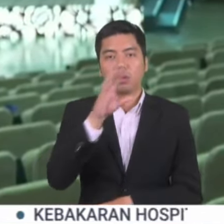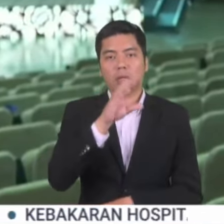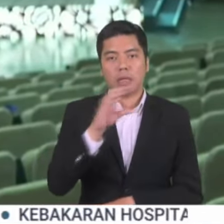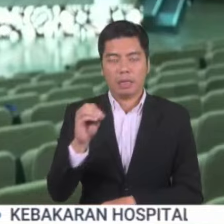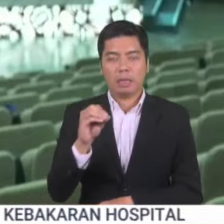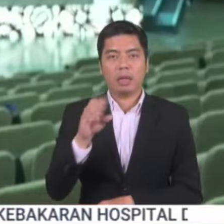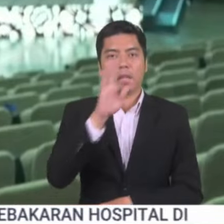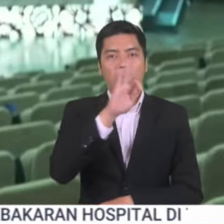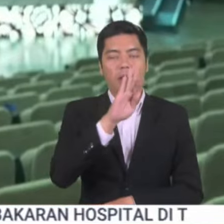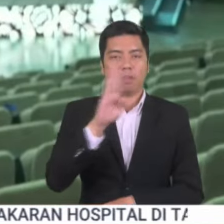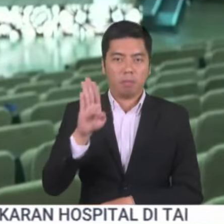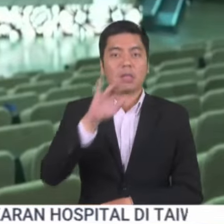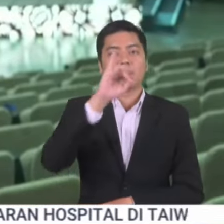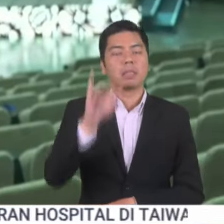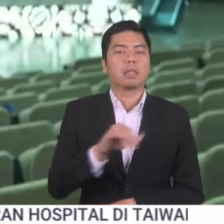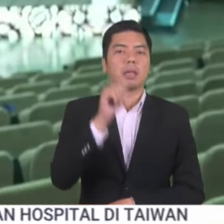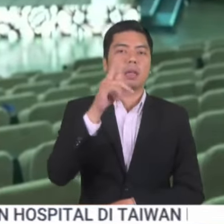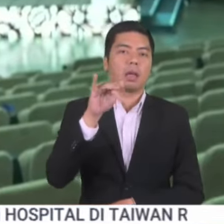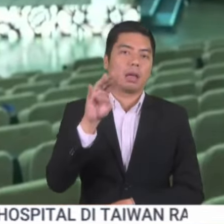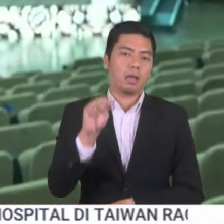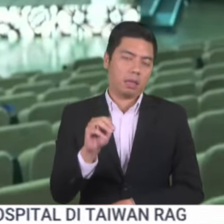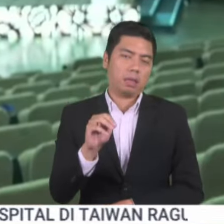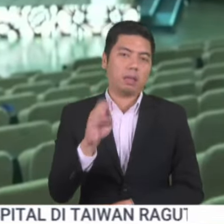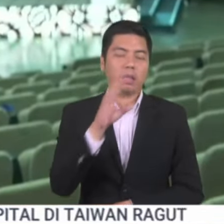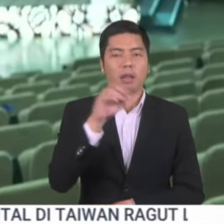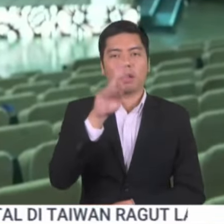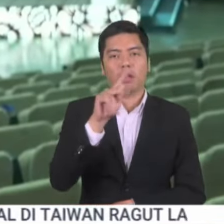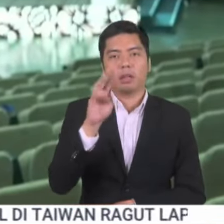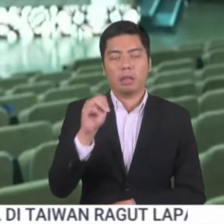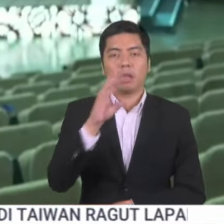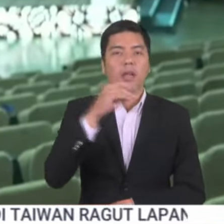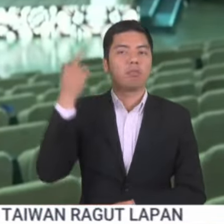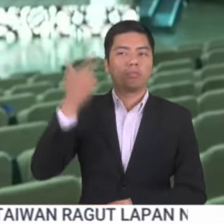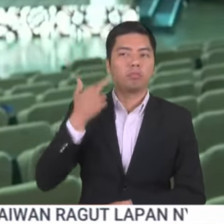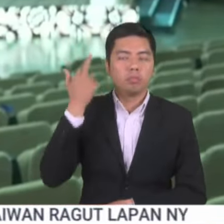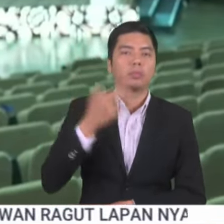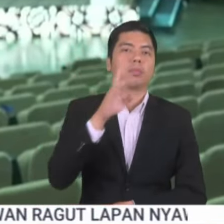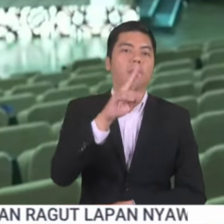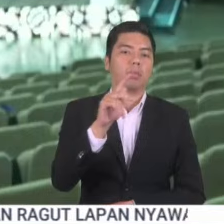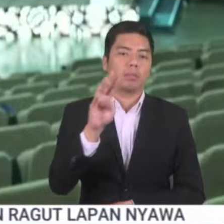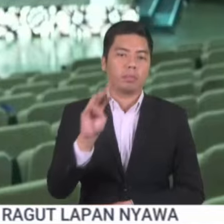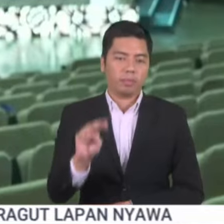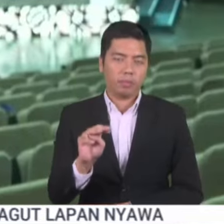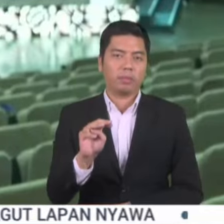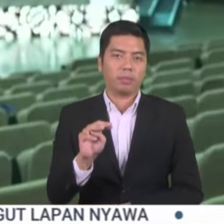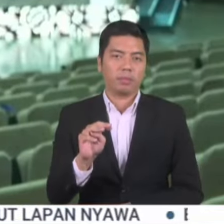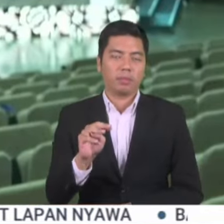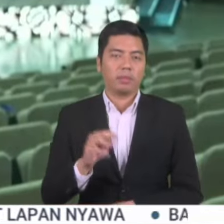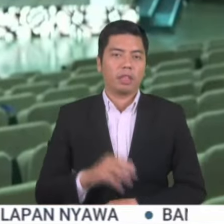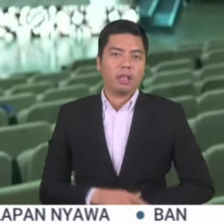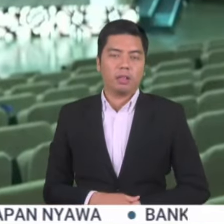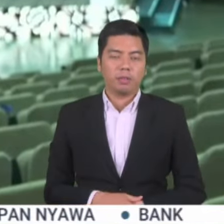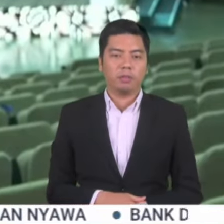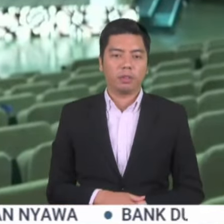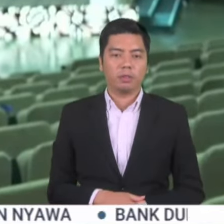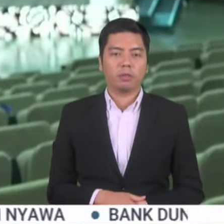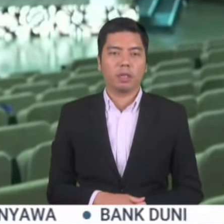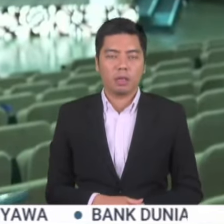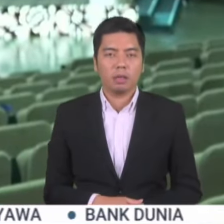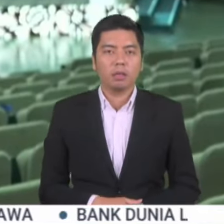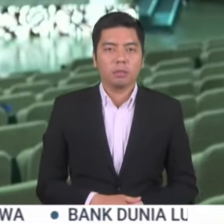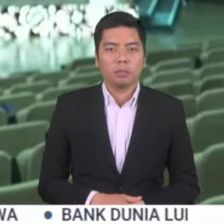laman Facebook rasmi JAKIM dan RTM, juga saluran-saluran radio RTM. Untuk itu, saya Alisa Yusra dari Pusat Dagangan Dunia WTC